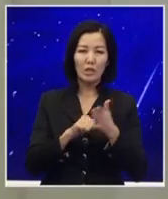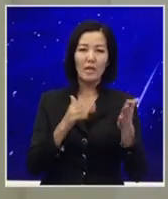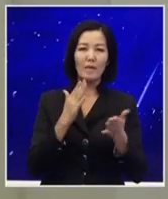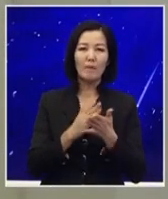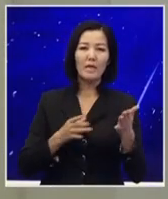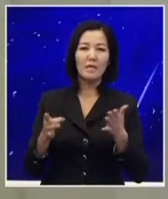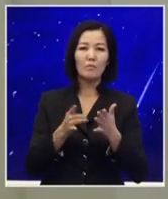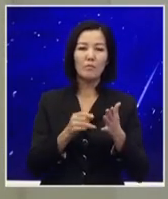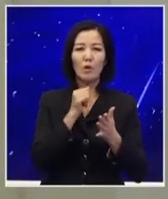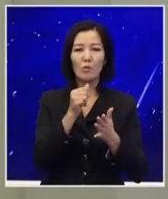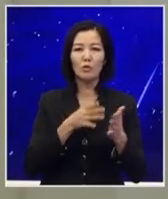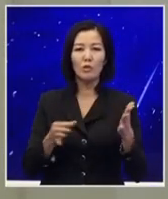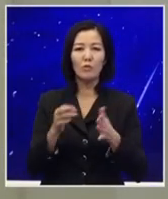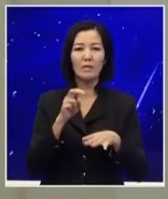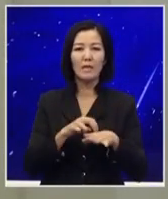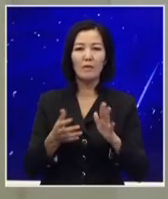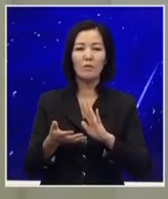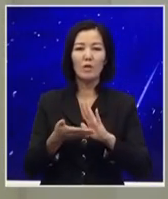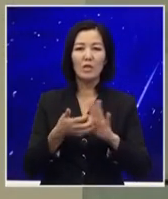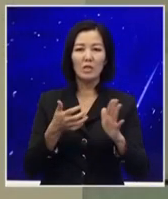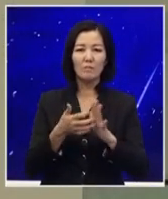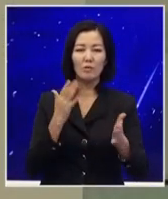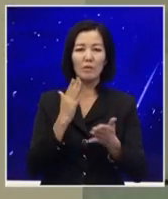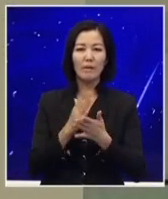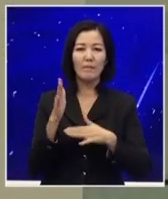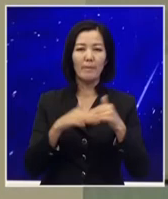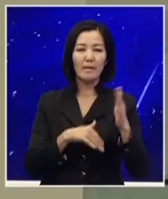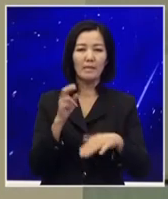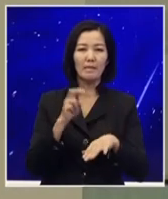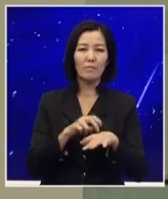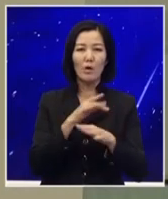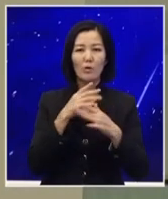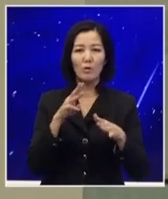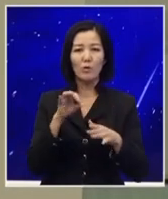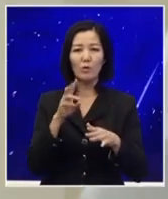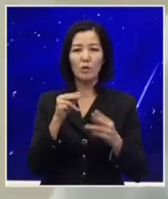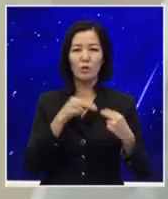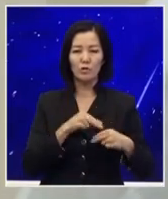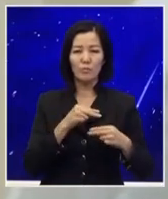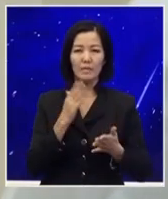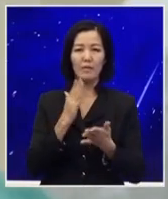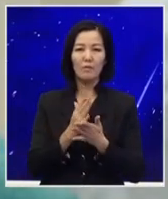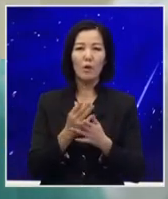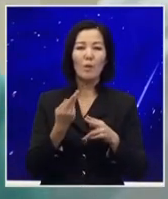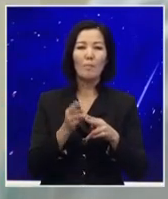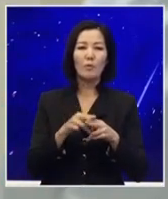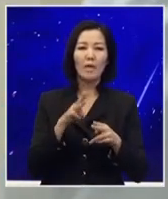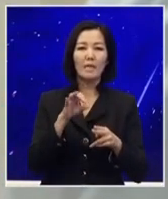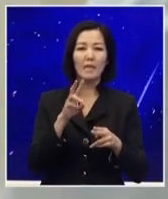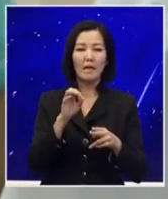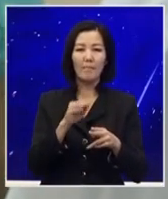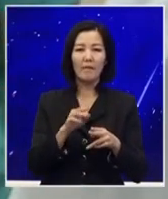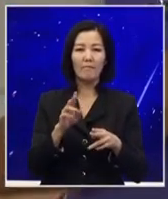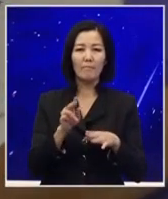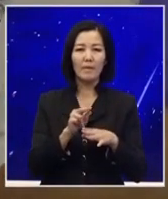Республикада Қостанай облысында дәрігер жетіспеушілігі байқалса, практикалық дәрігерлердің көбі Түркістанда жұмыс істейтін. Мұнда